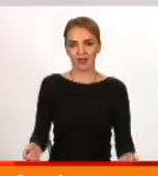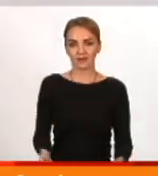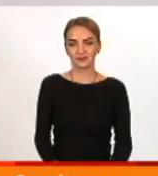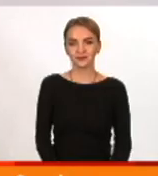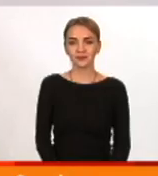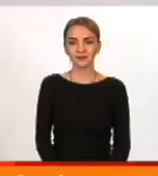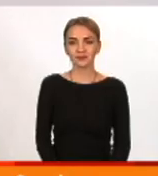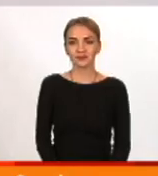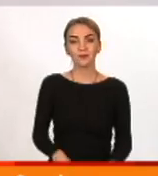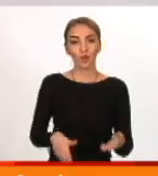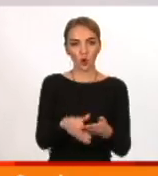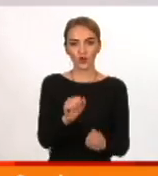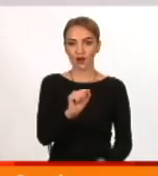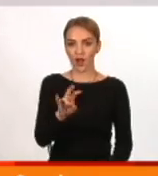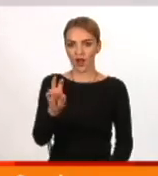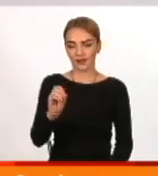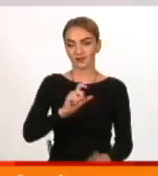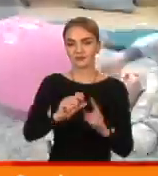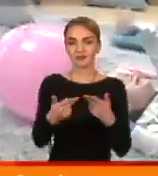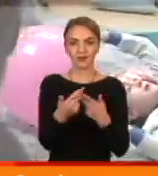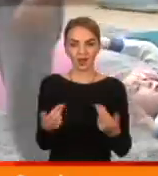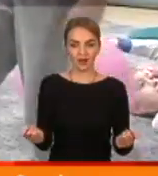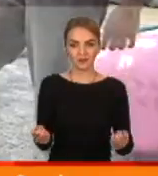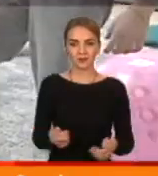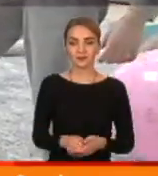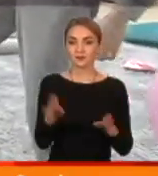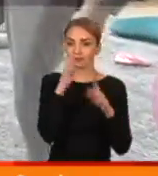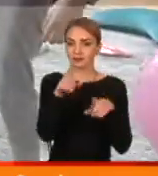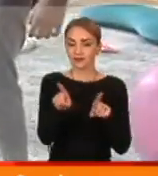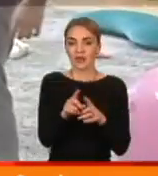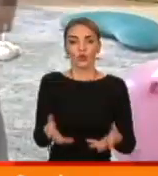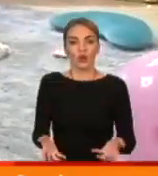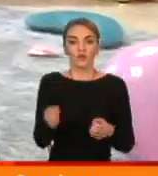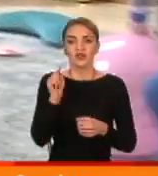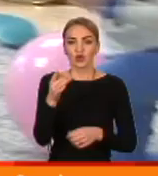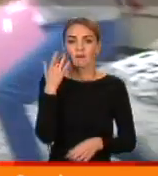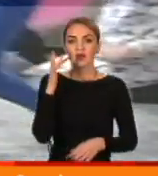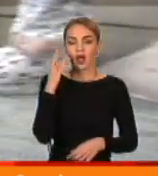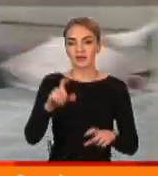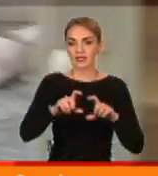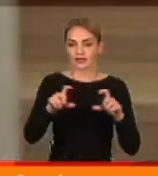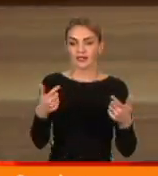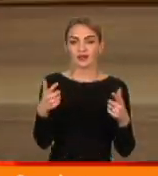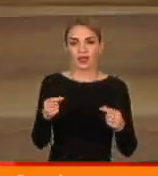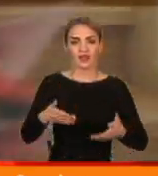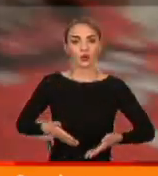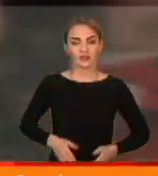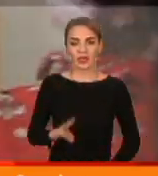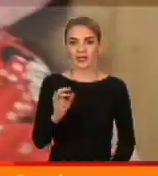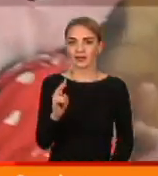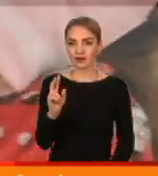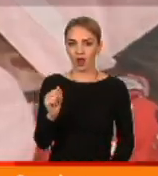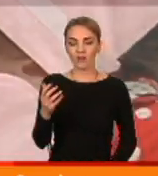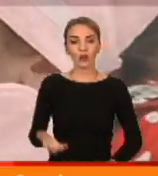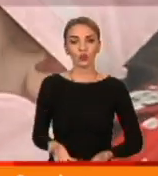Да! Ми допоможемо Ані. Да! За іронією долі, Аню рятуватимуть в тій же американській клініці, де народилася Ніка,